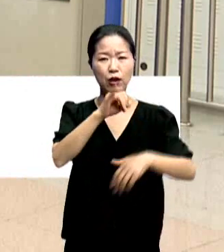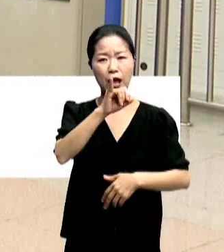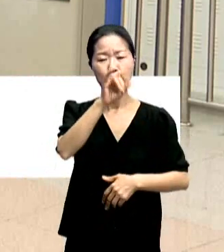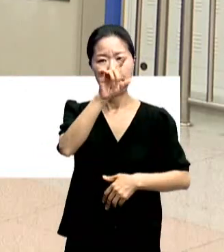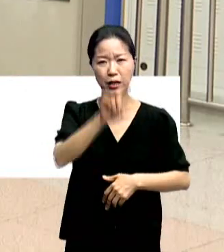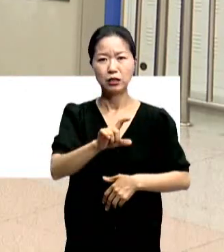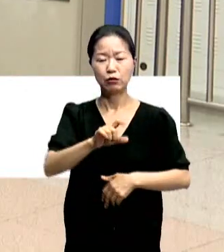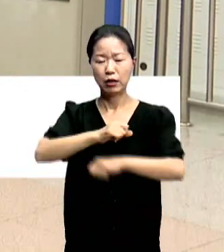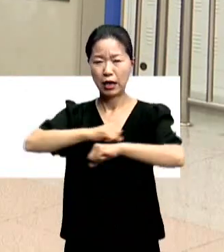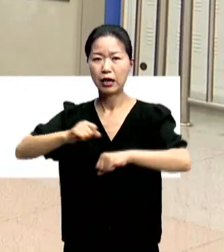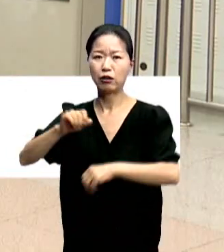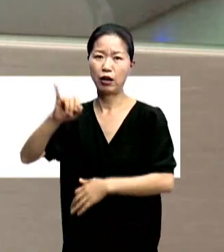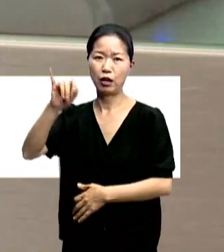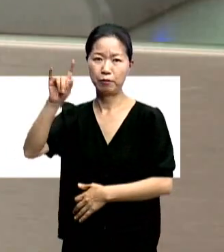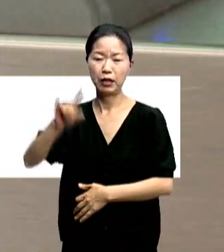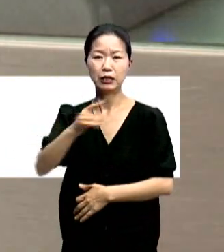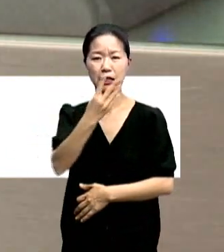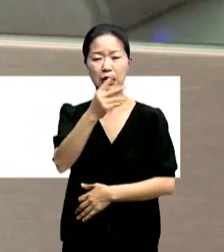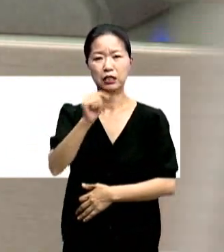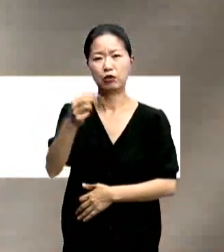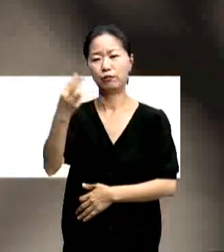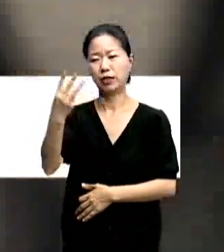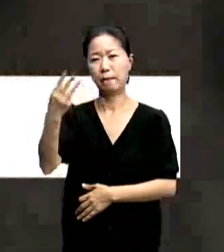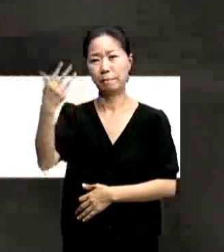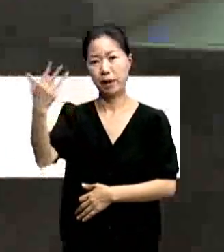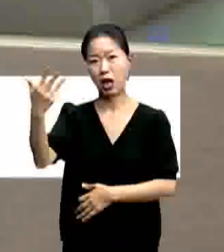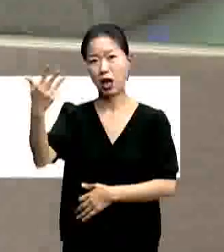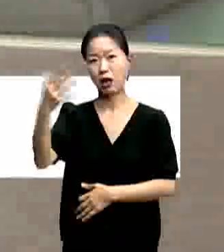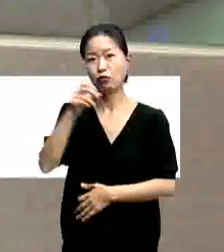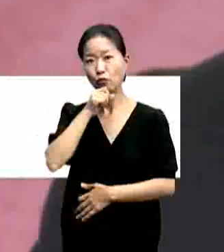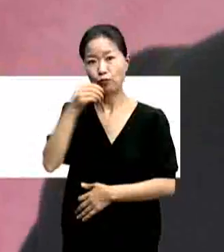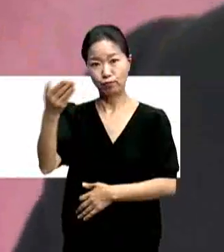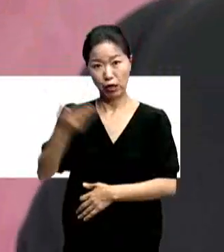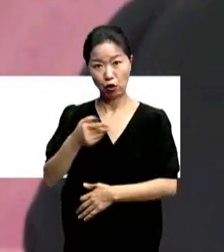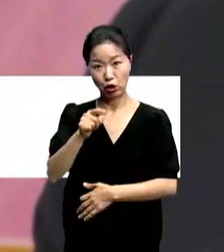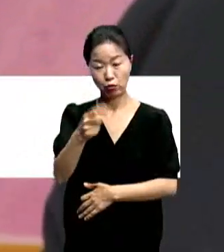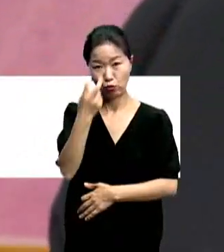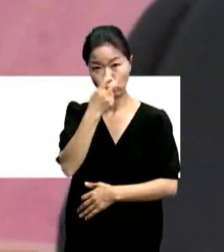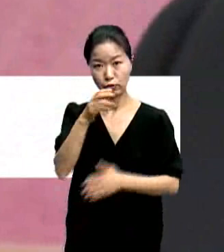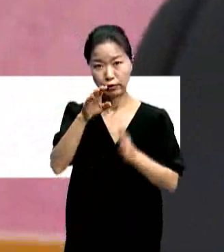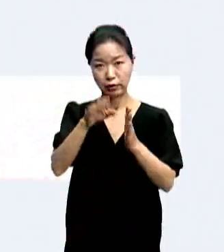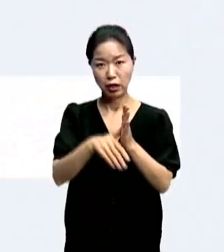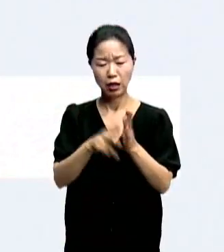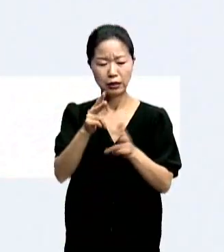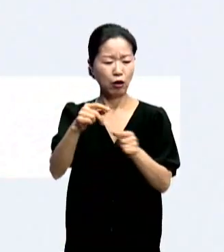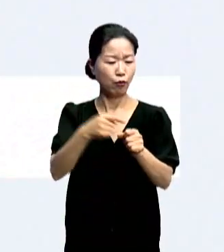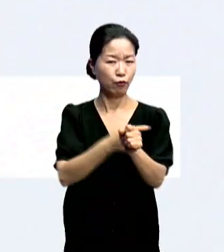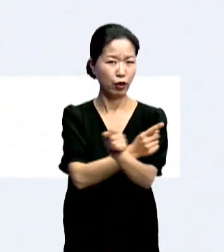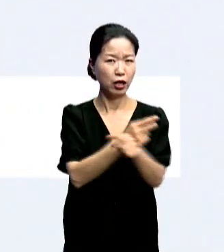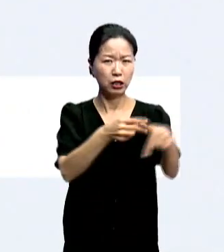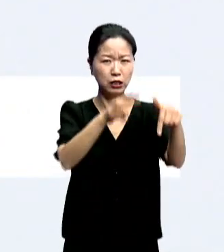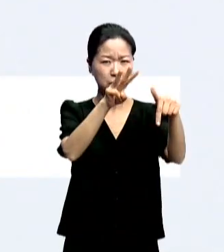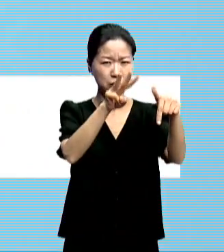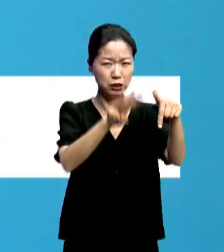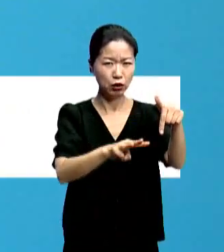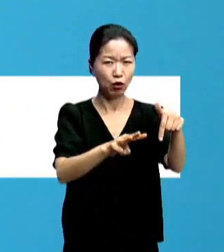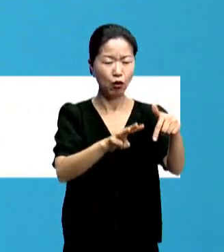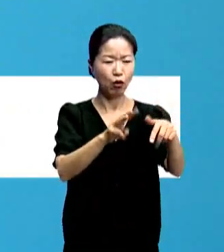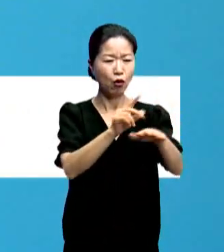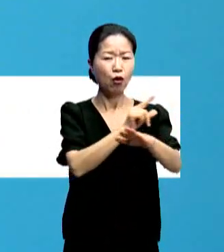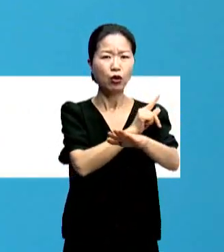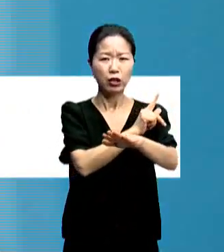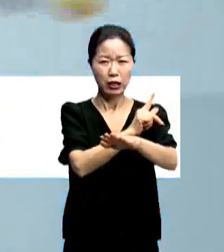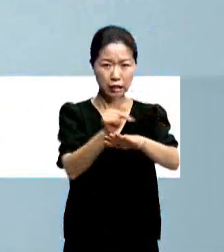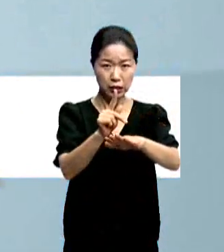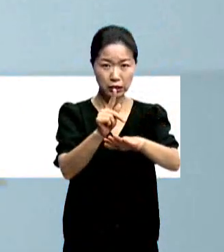높은 4.38 받았습니다 이번 설문 조사에선 이들 사업 외에도 인천발 KTX